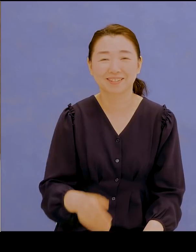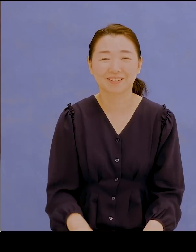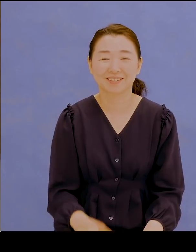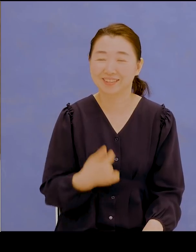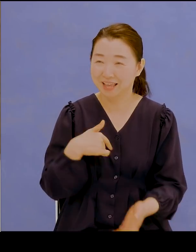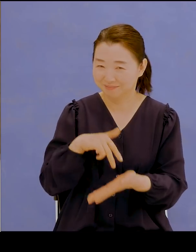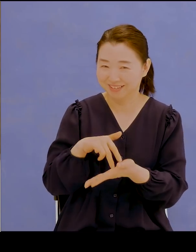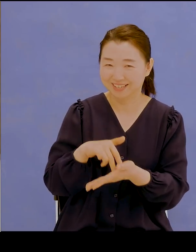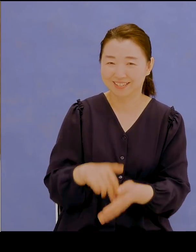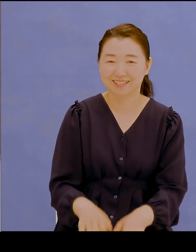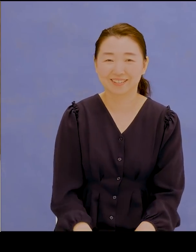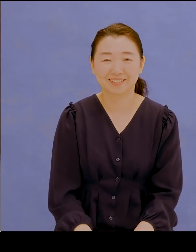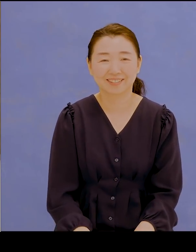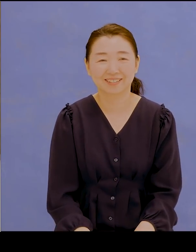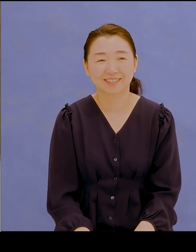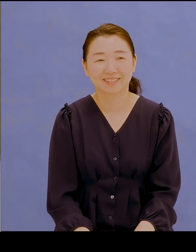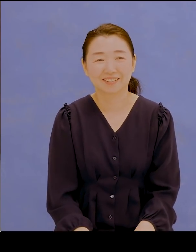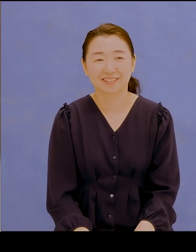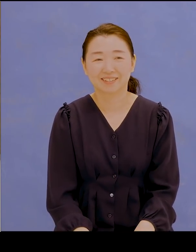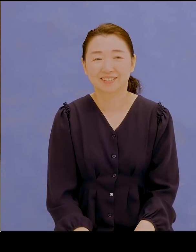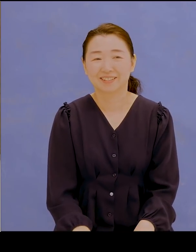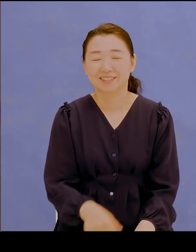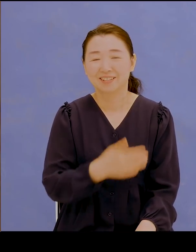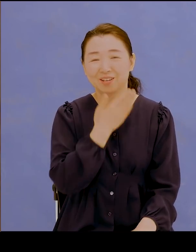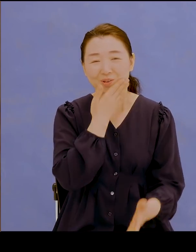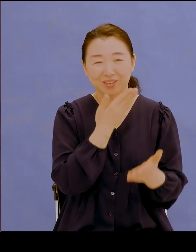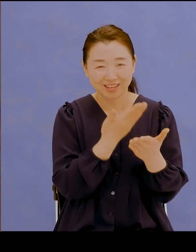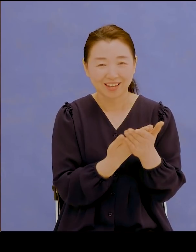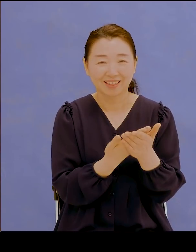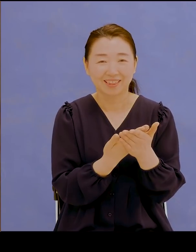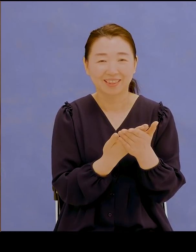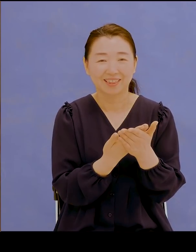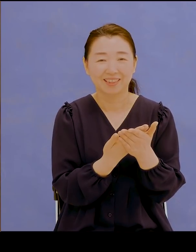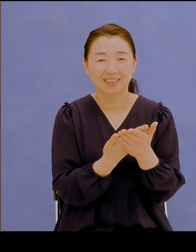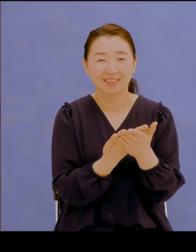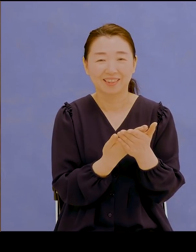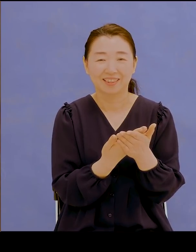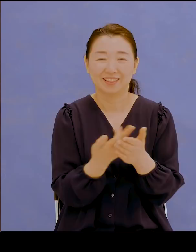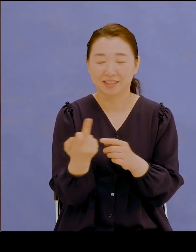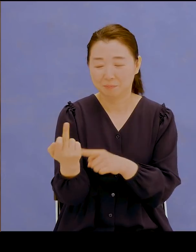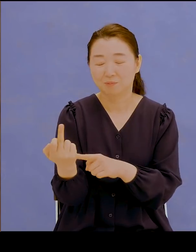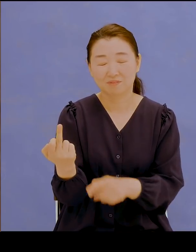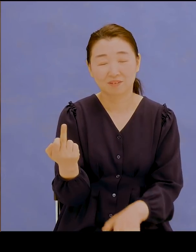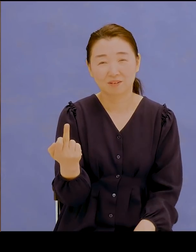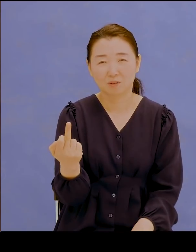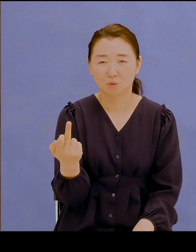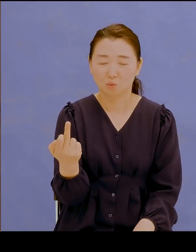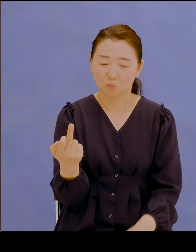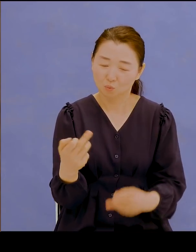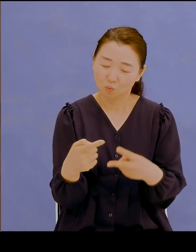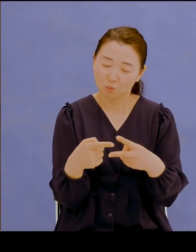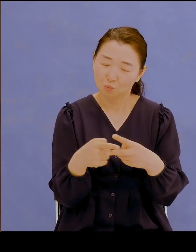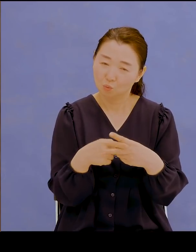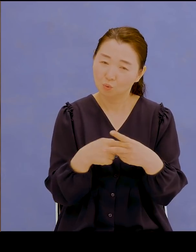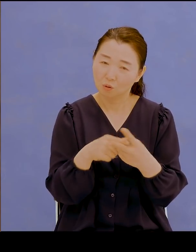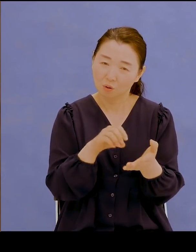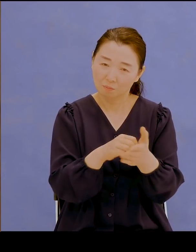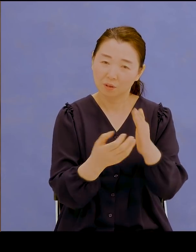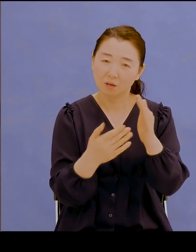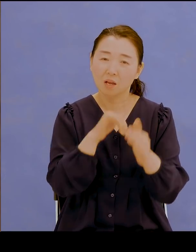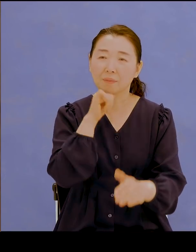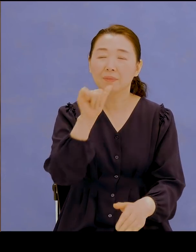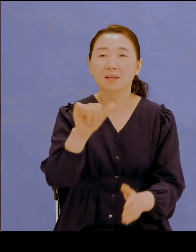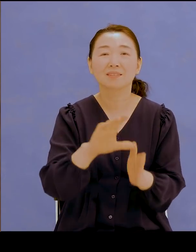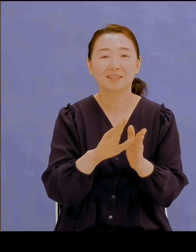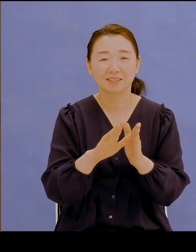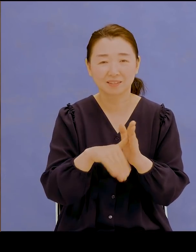네네. 그랬던 귀하도 귀한 남동생인데 한 초등학교 들어가기 전에 네. 한 5살? 예. 한